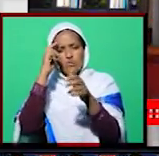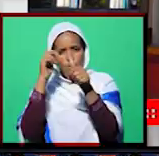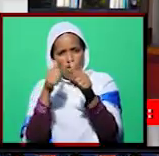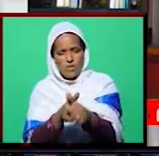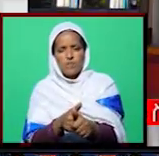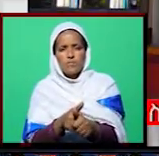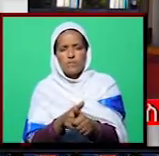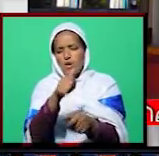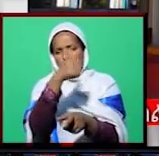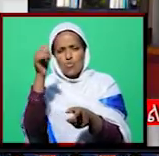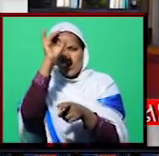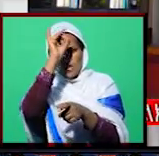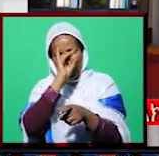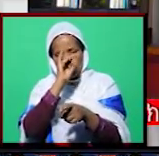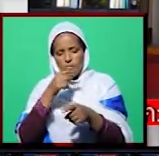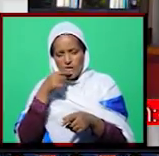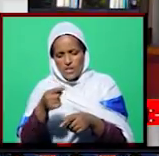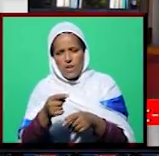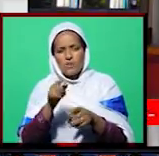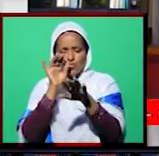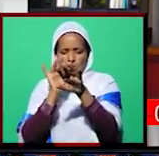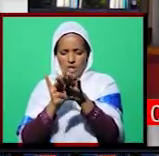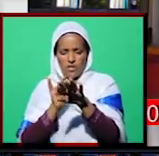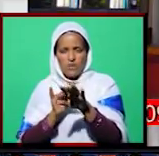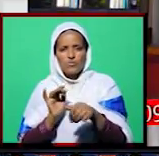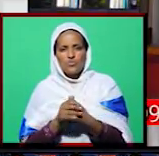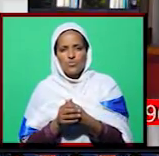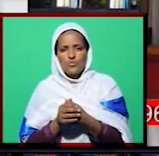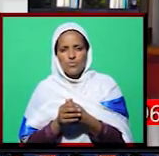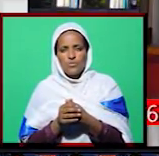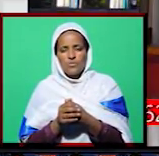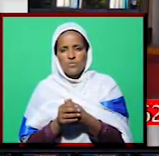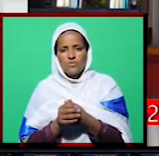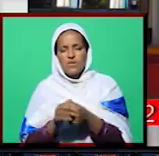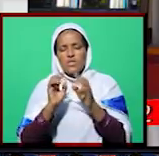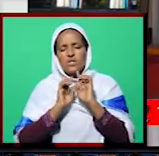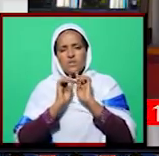እያሉ ሌሎች ሐዋርያትም ሌሎች ሊቃውንትም የተናገሩትን እየጠቀሱ